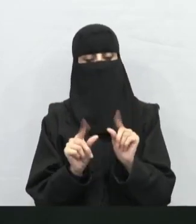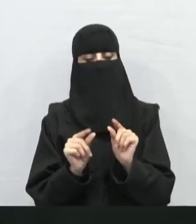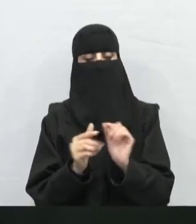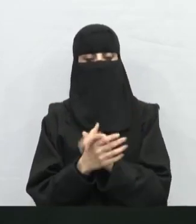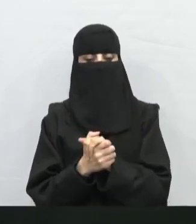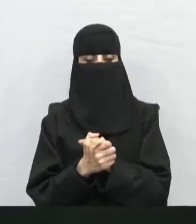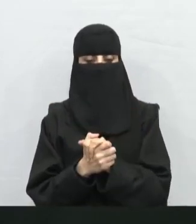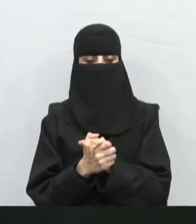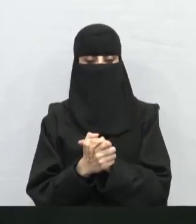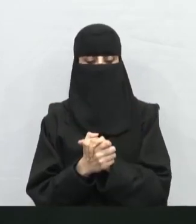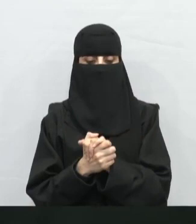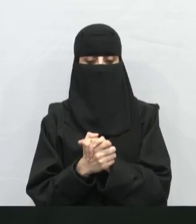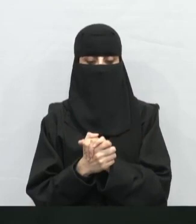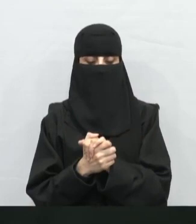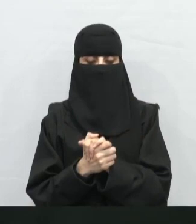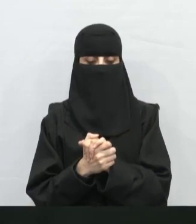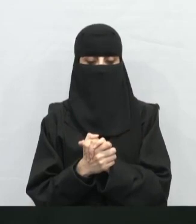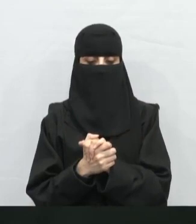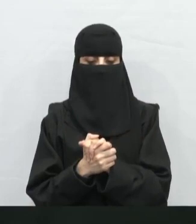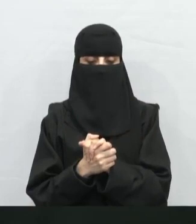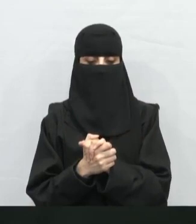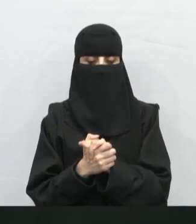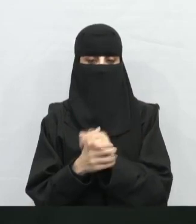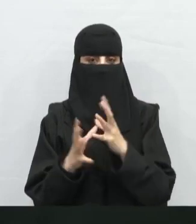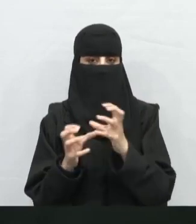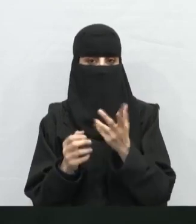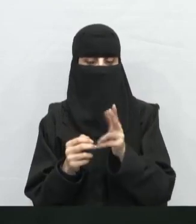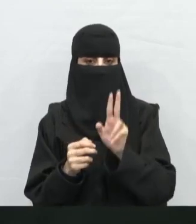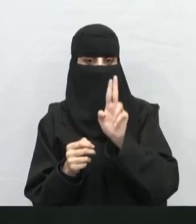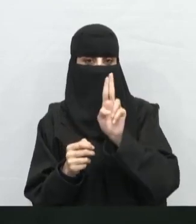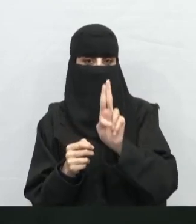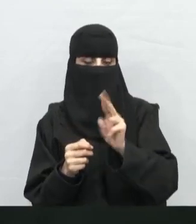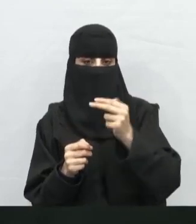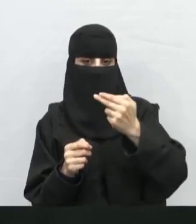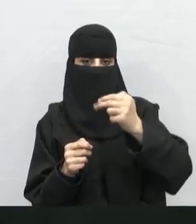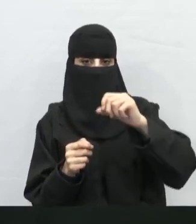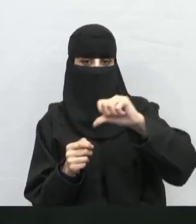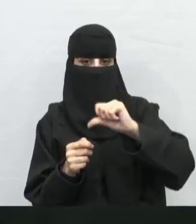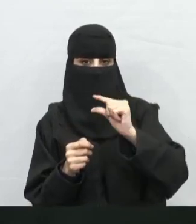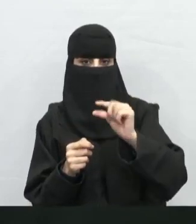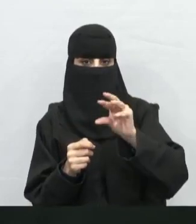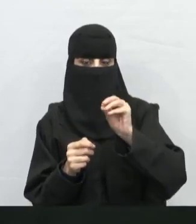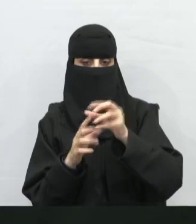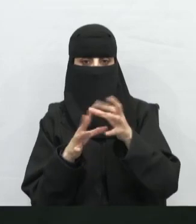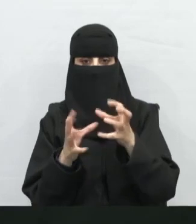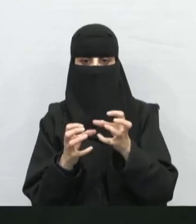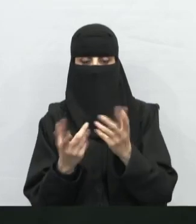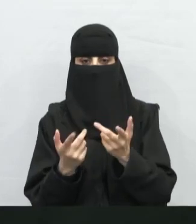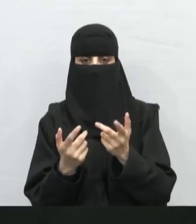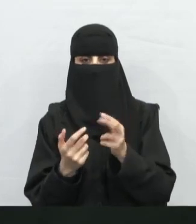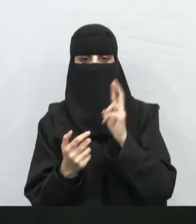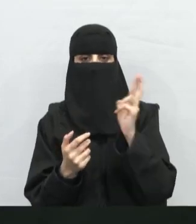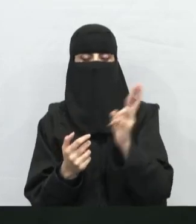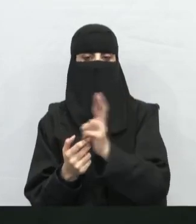زياره المريض اين زور المريض نعود اي نزور المريض عندما تعوده